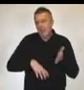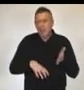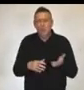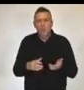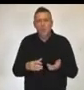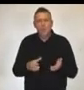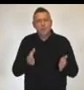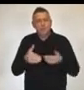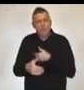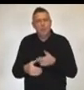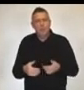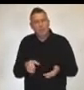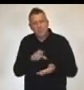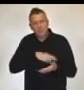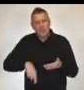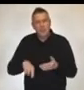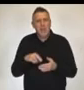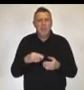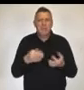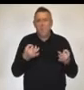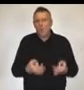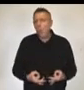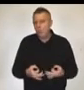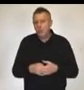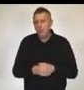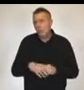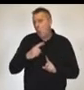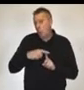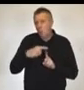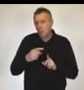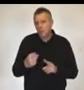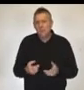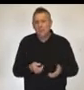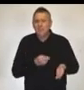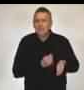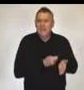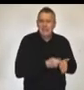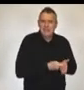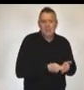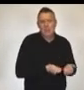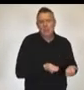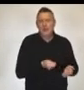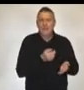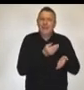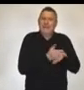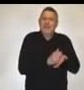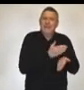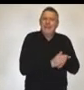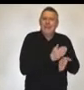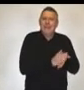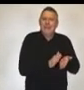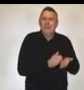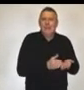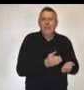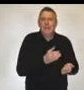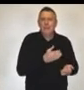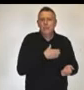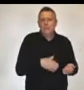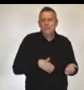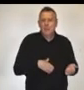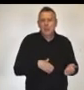régionale des comptes sur notre caisse de crédit municipal de Bordeaux, pour dire que le rapport est